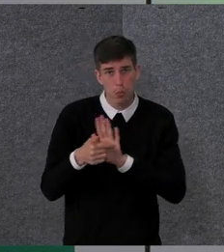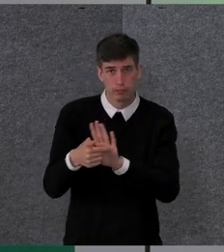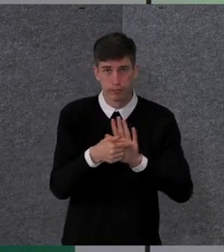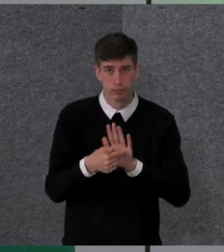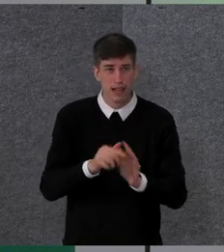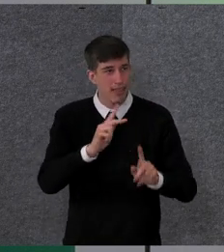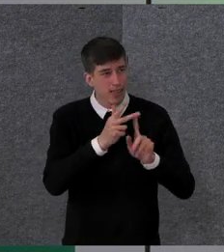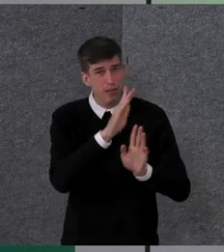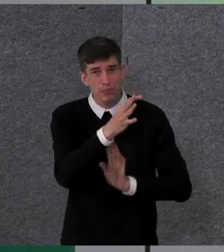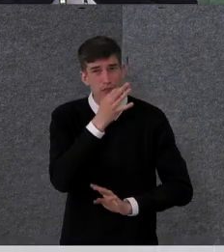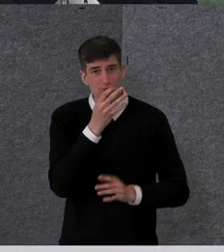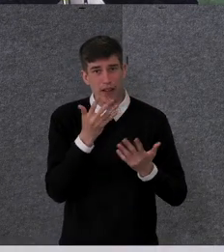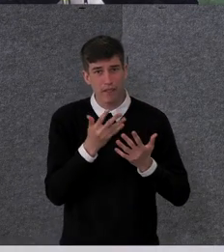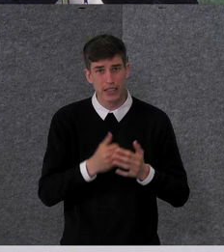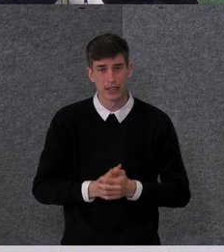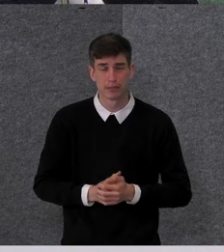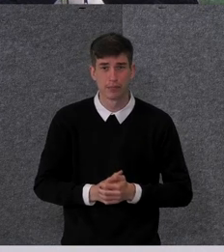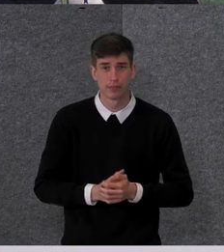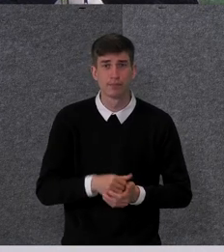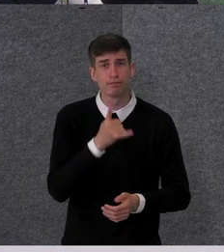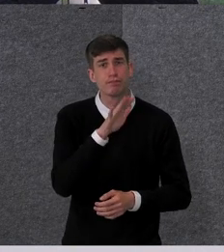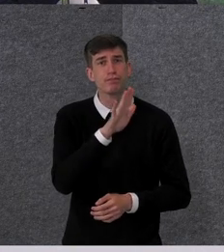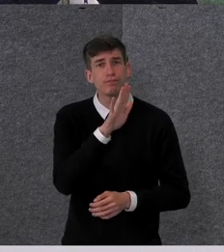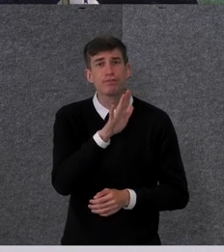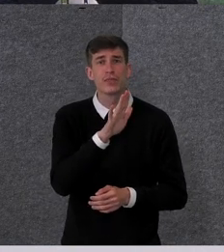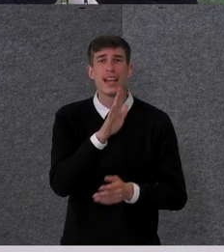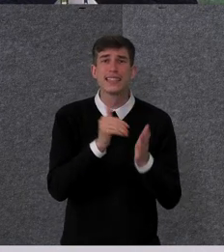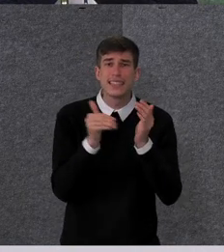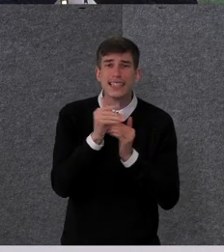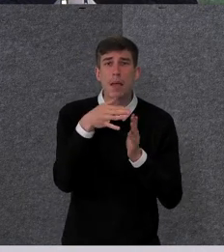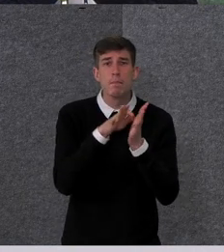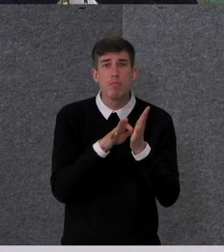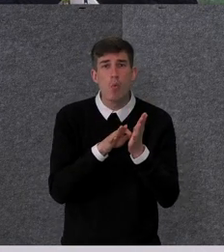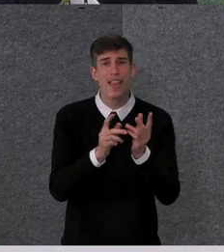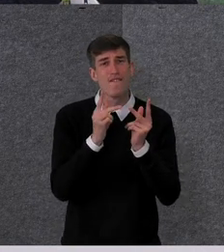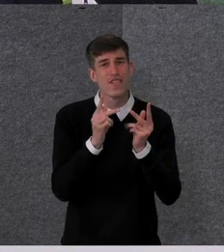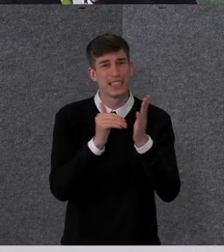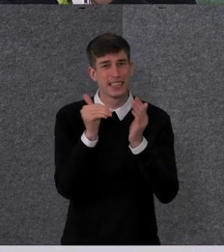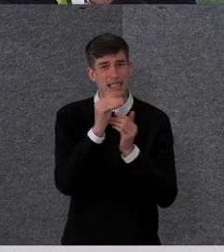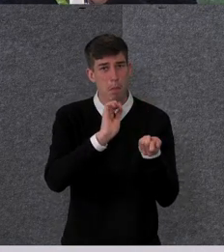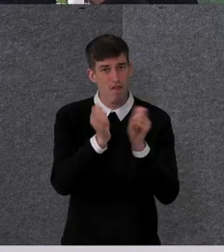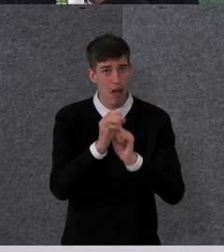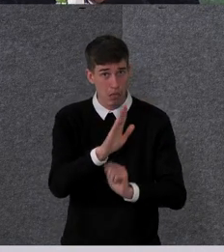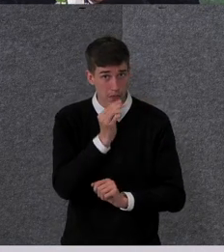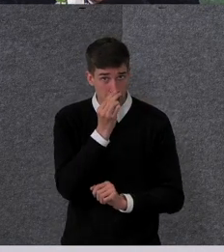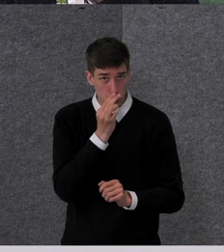Zur dritten Frage war? Die dritte Frage war, was sind für dich zentrale Punkte des Systemwandels, von dem du sprichst?